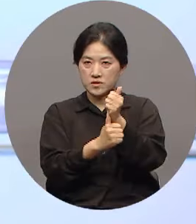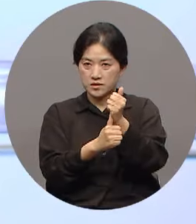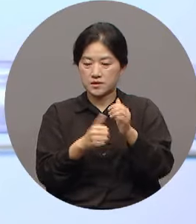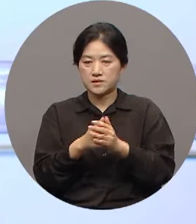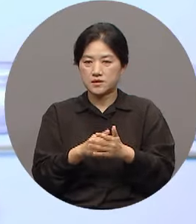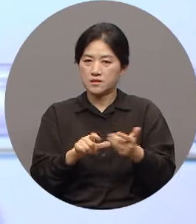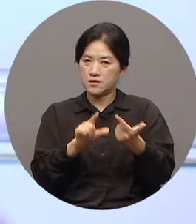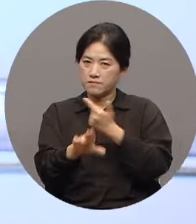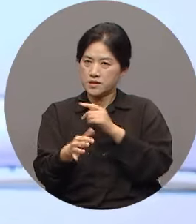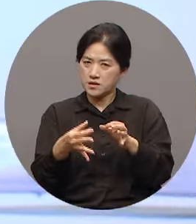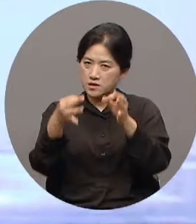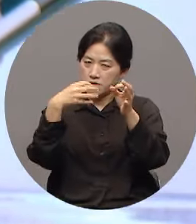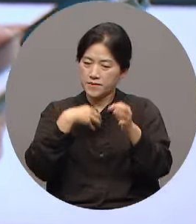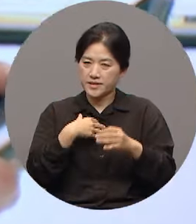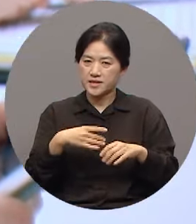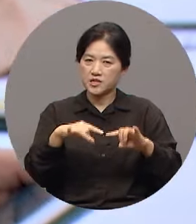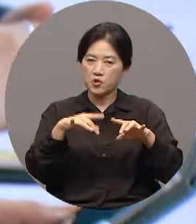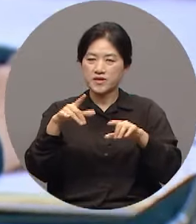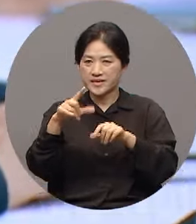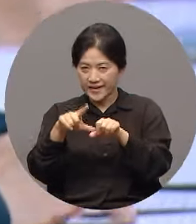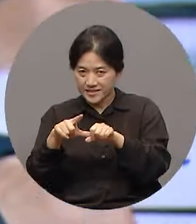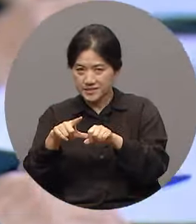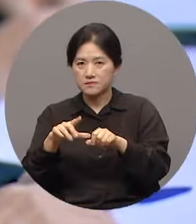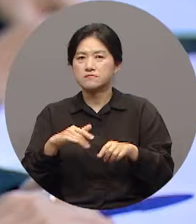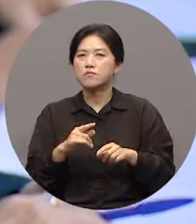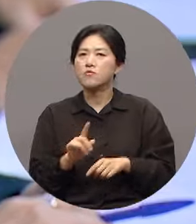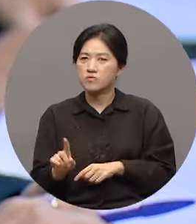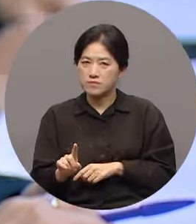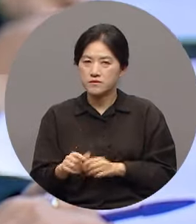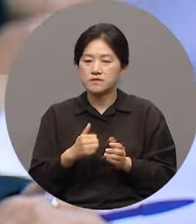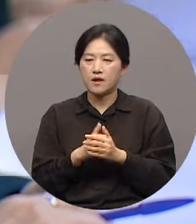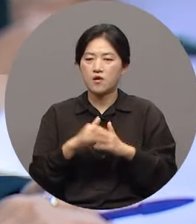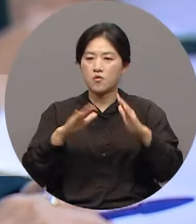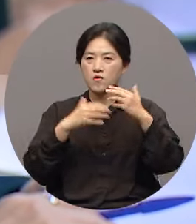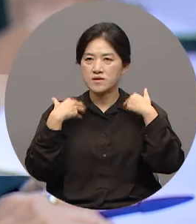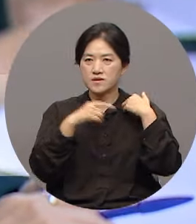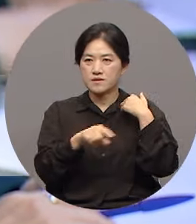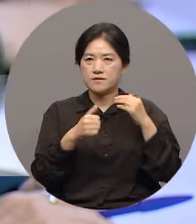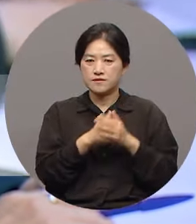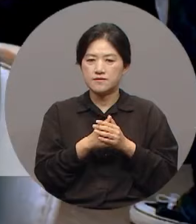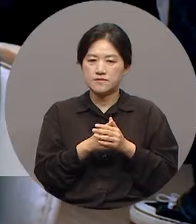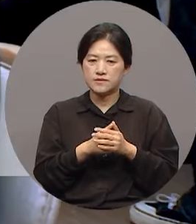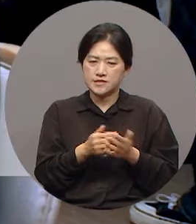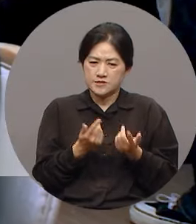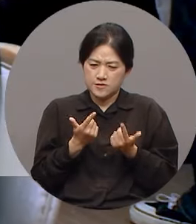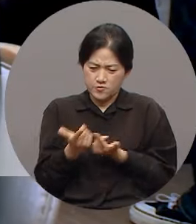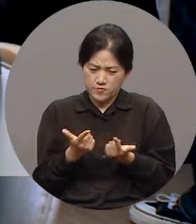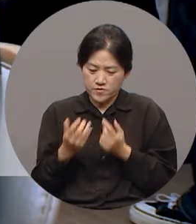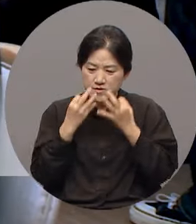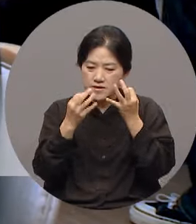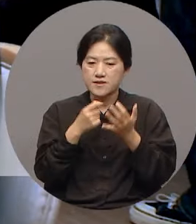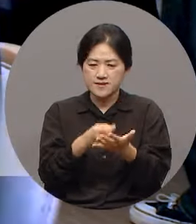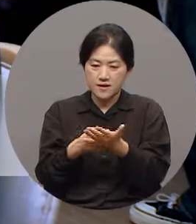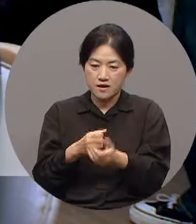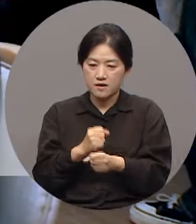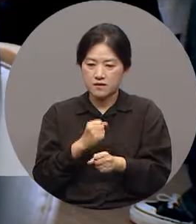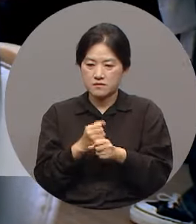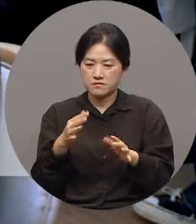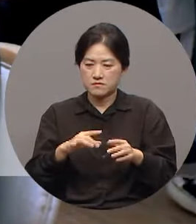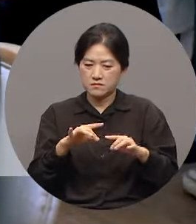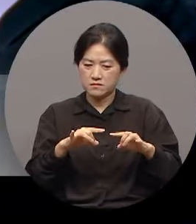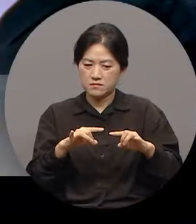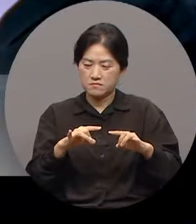인상 가능성이 있는 전기, 가스 등 공공요금에 대해서는 공공기관의 강도 높은 자구 노력을 통해 요금 인상을 최대한